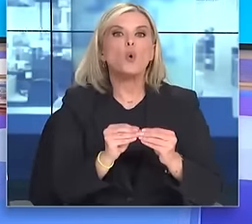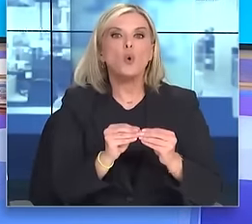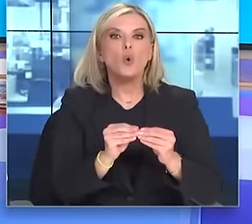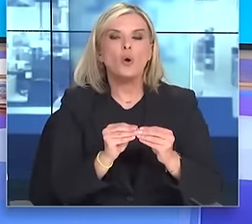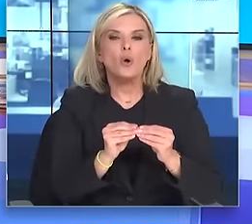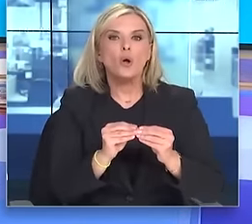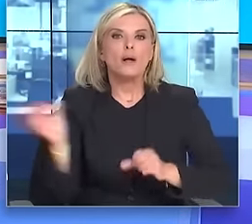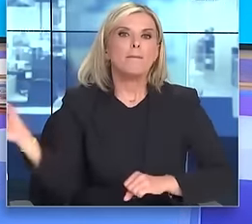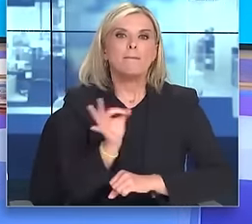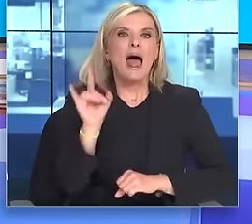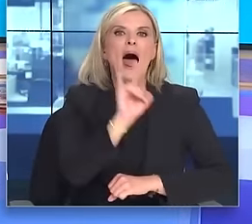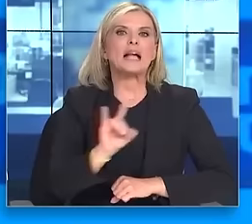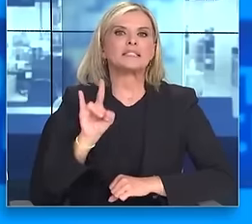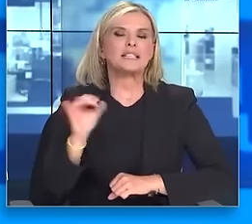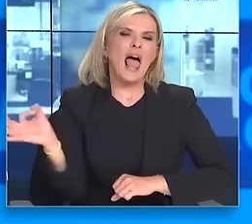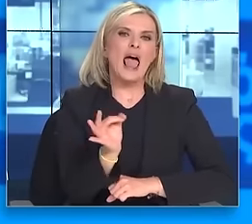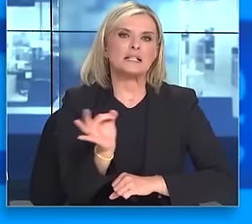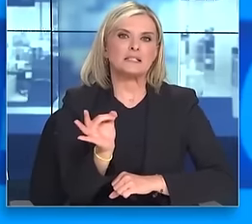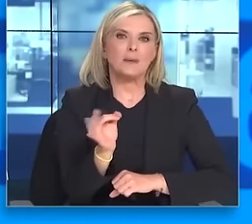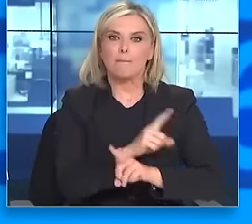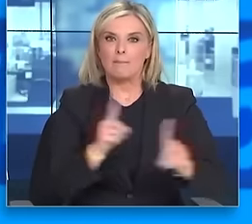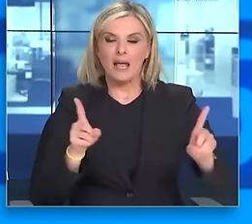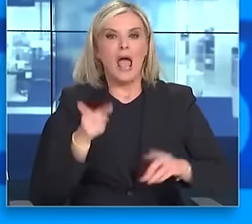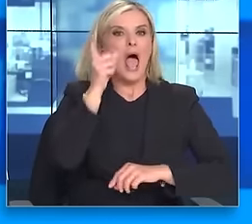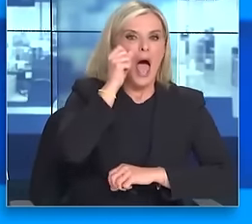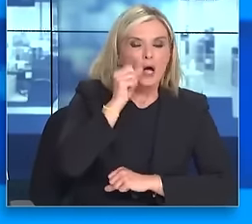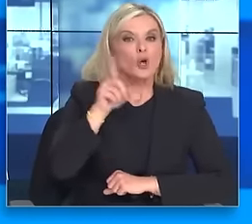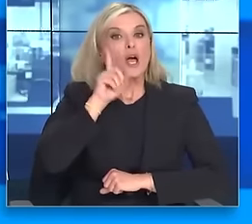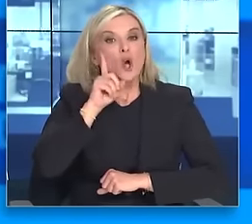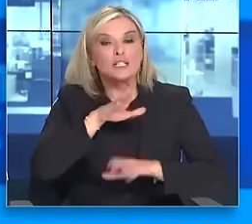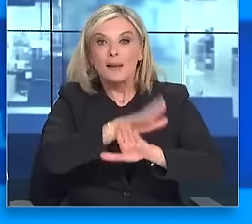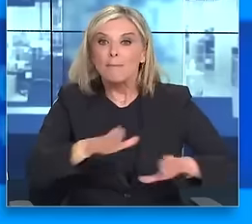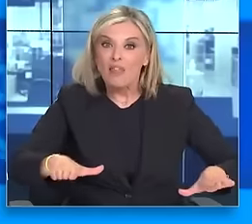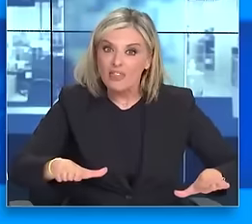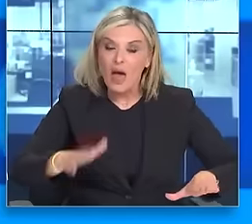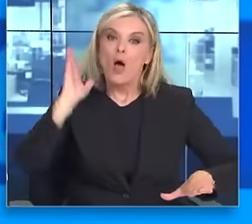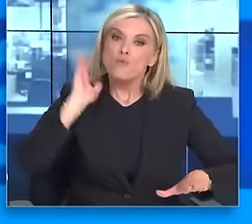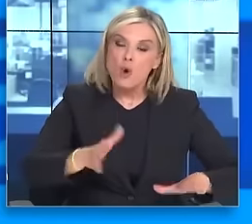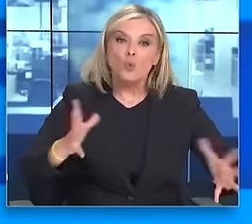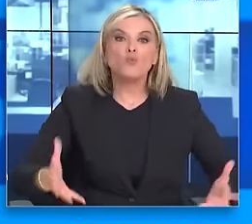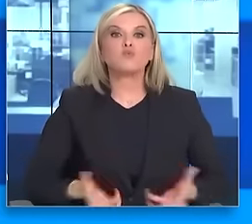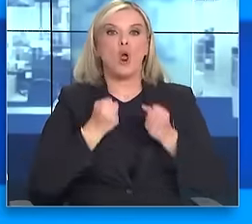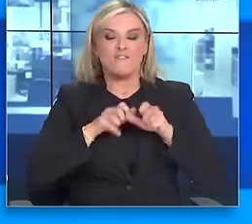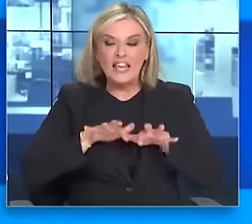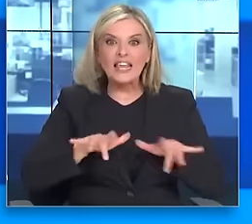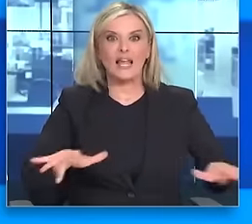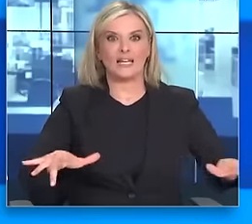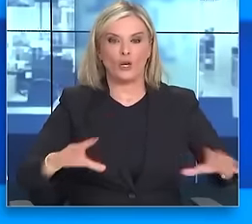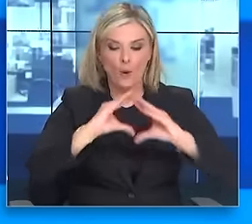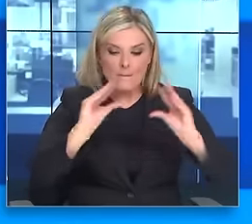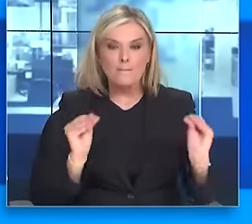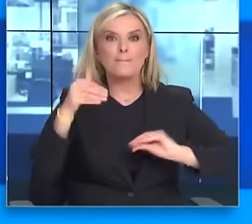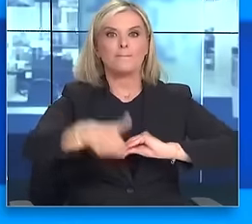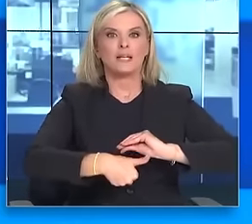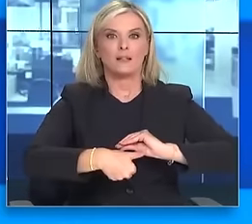HPV, αγόρια και κορίτσια πρέπει να κάνουν το εμβόλιο αυτό. Μπορούμε να εξαφανίσουμε τον καρκίνο του τραχύλου της μήτρας